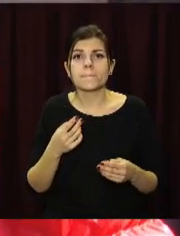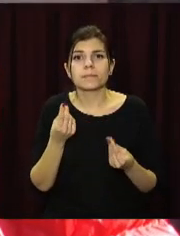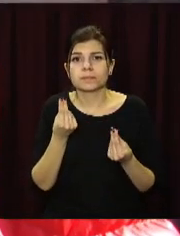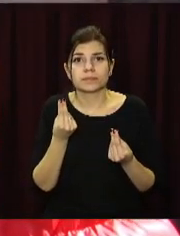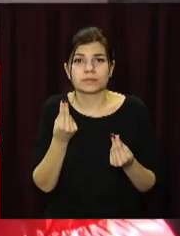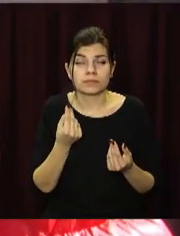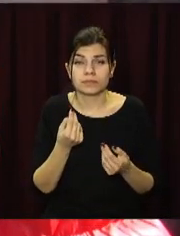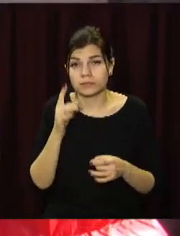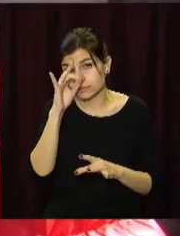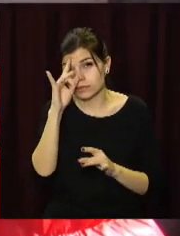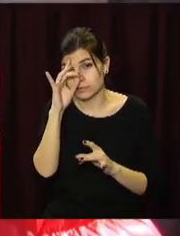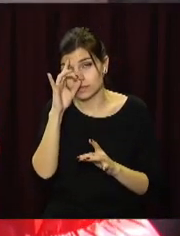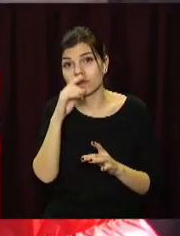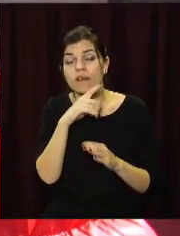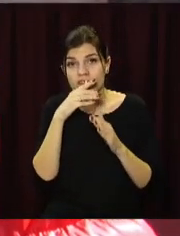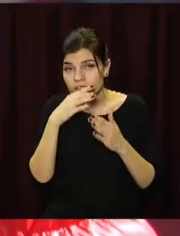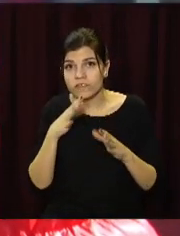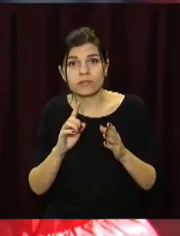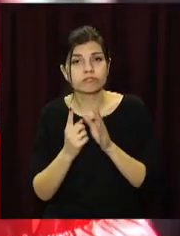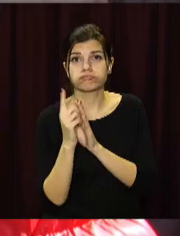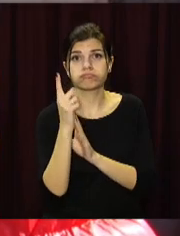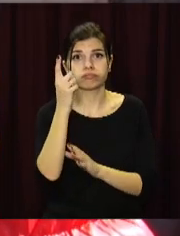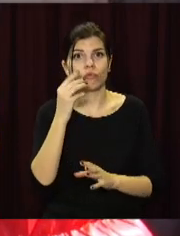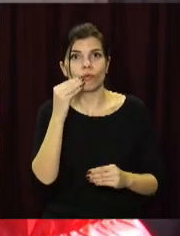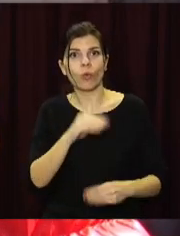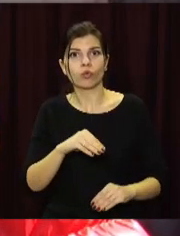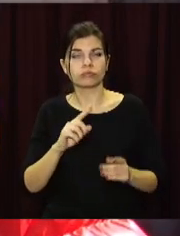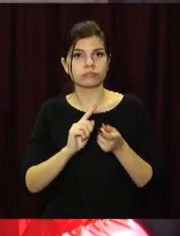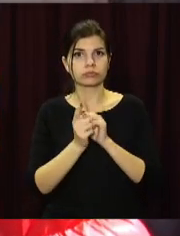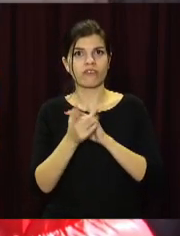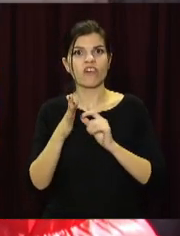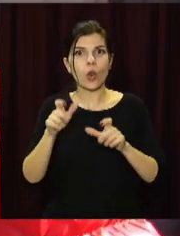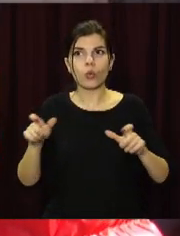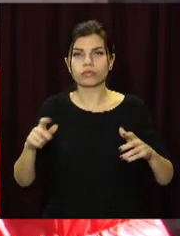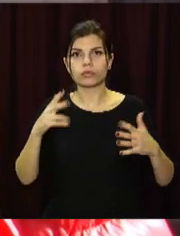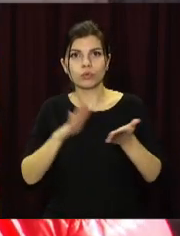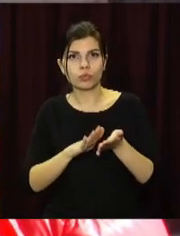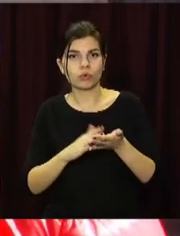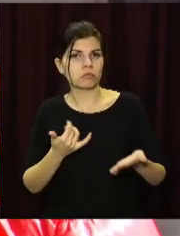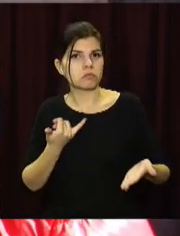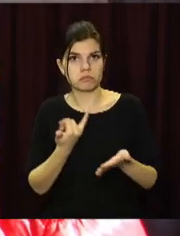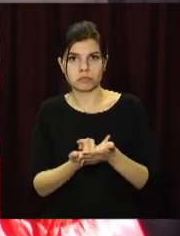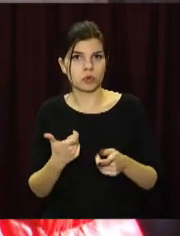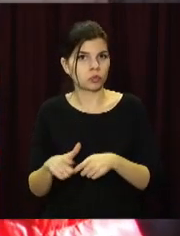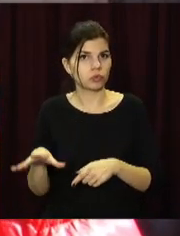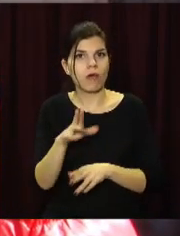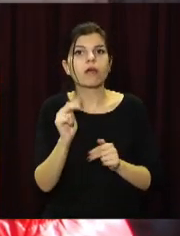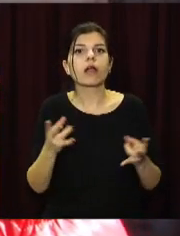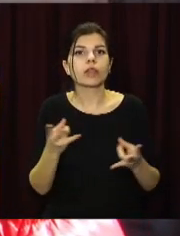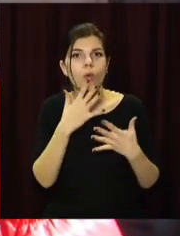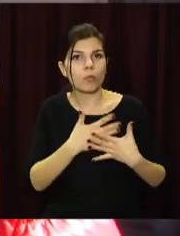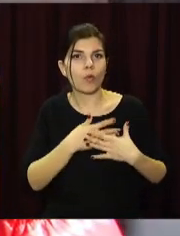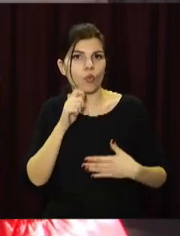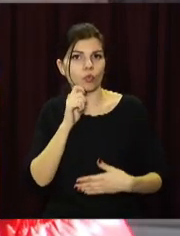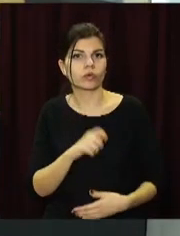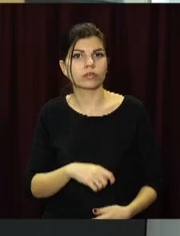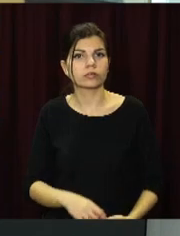копійки, вибрався в люди і став прикладом для нас, як треба любити